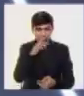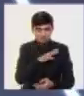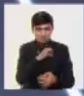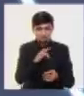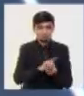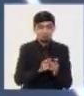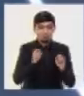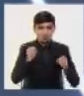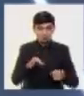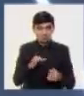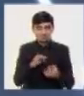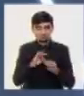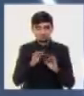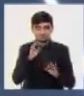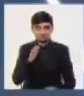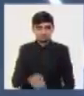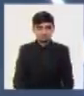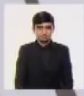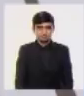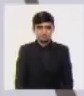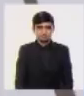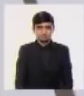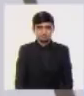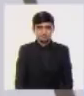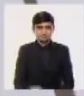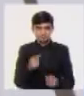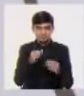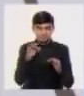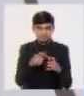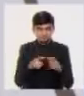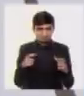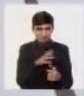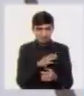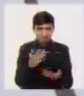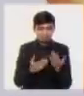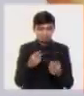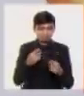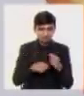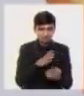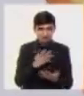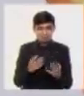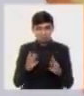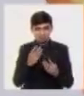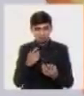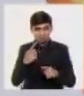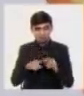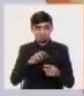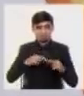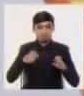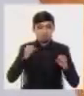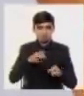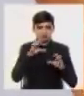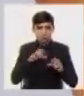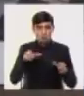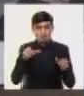условиях. Каких, расскажет Аскар Миндыбаев. Купюры, которые попали в огонь или повреждены другим способом, можно заменить. Это